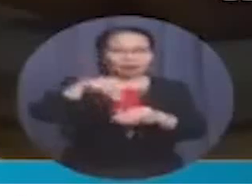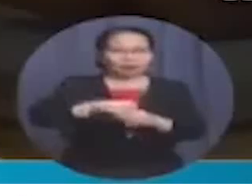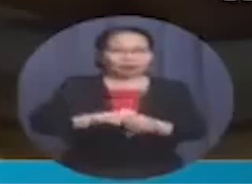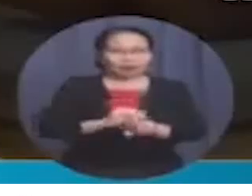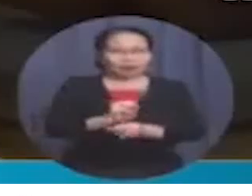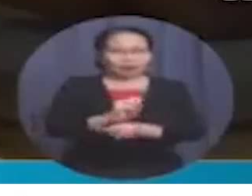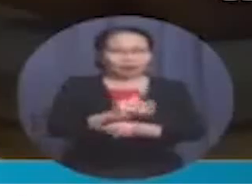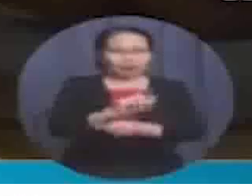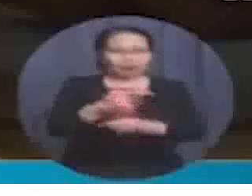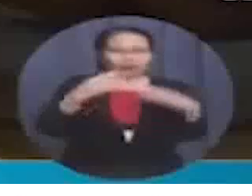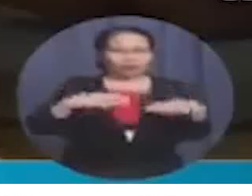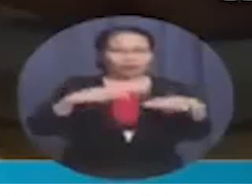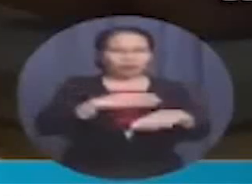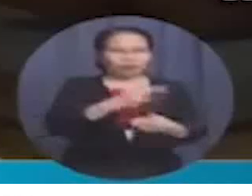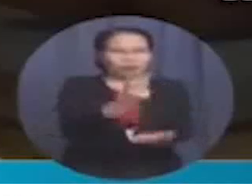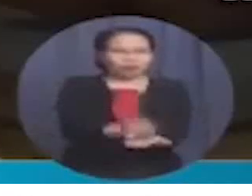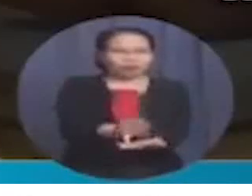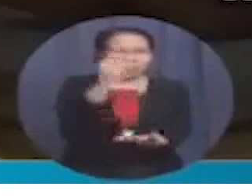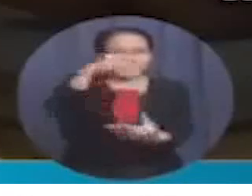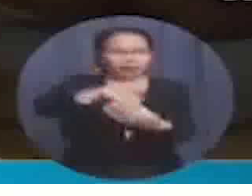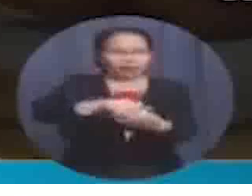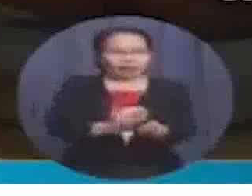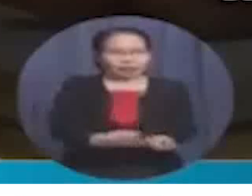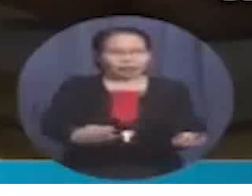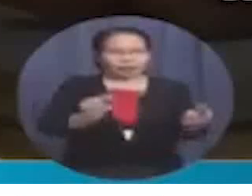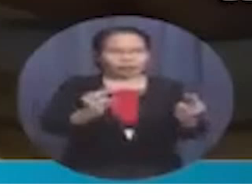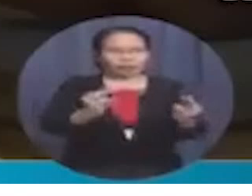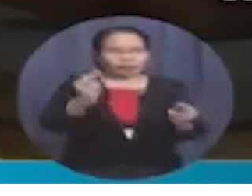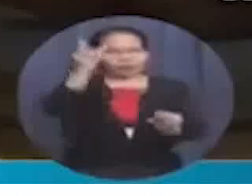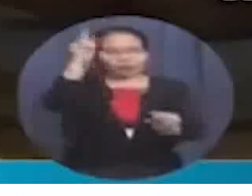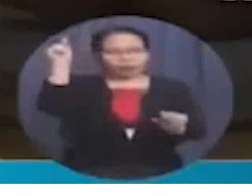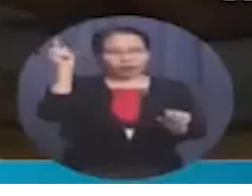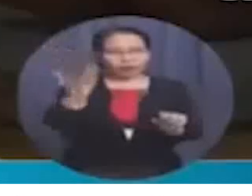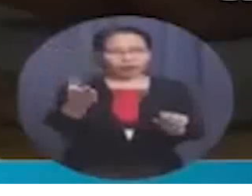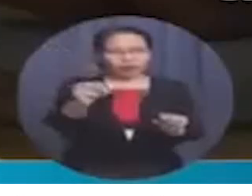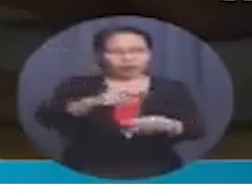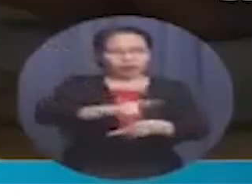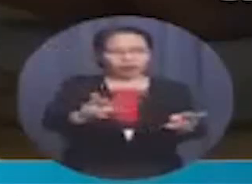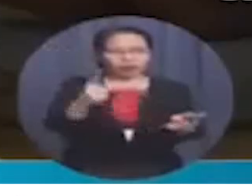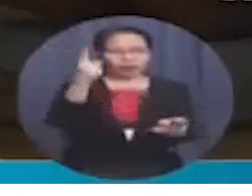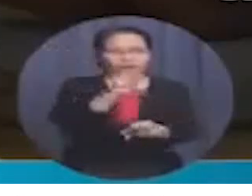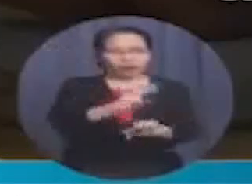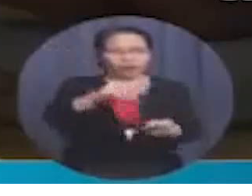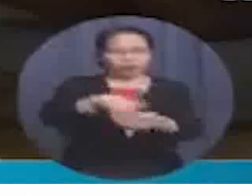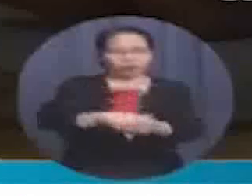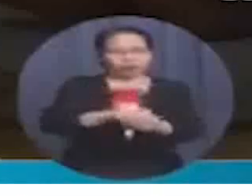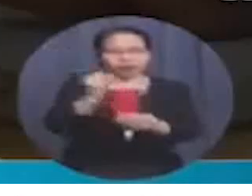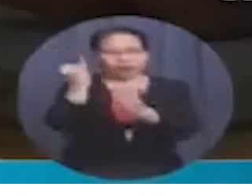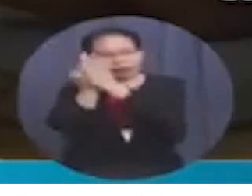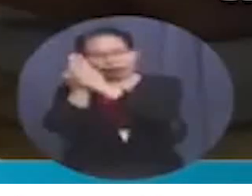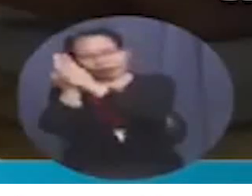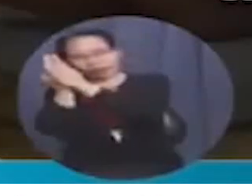mga lampin at inihiga sa isang pasabsaban sapagkat wala ng lugar para